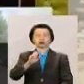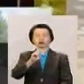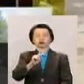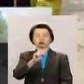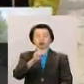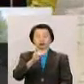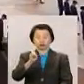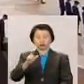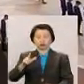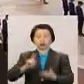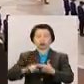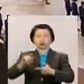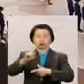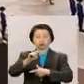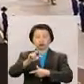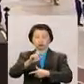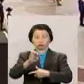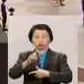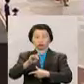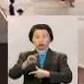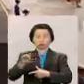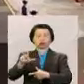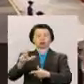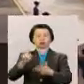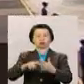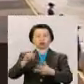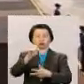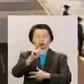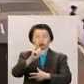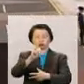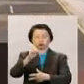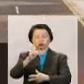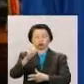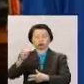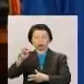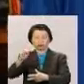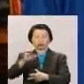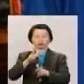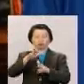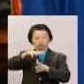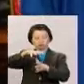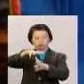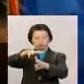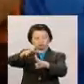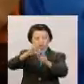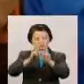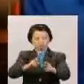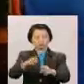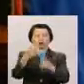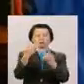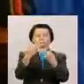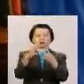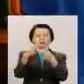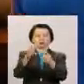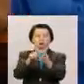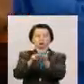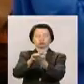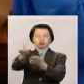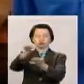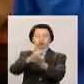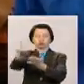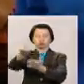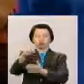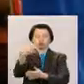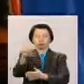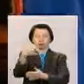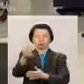Darat, Udara dan Laut membuat lintas hormat kepada Seri Paduka. Timbakan kehormatan 14 DAS yang dilakukan 41